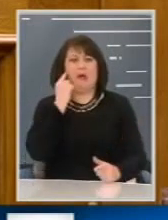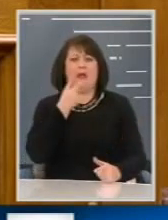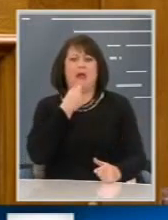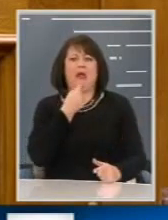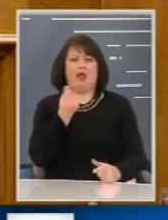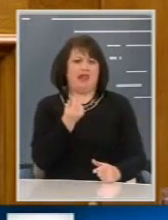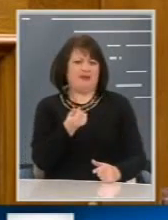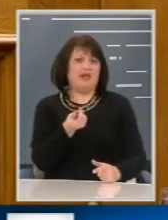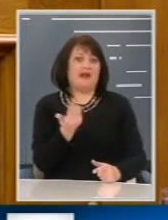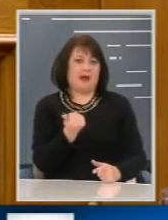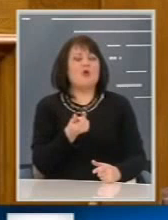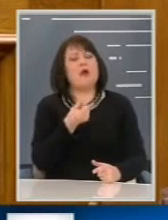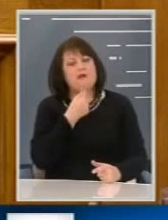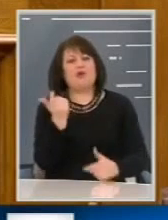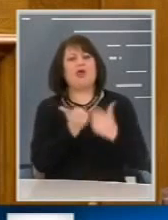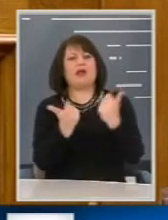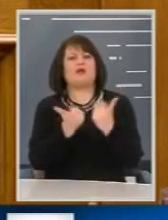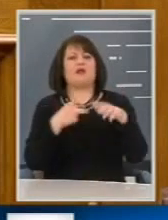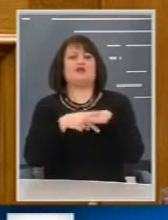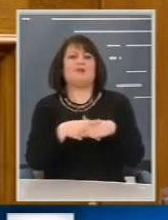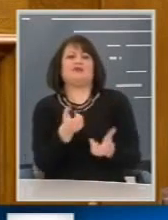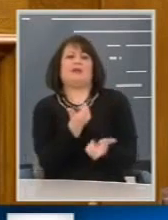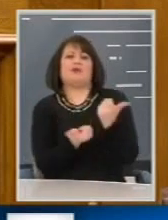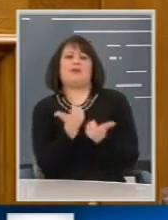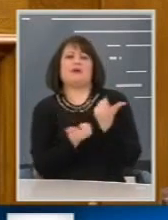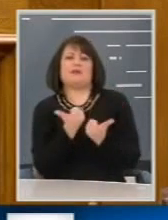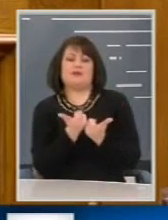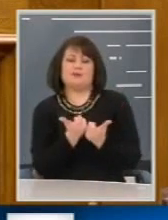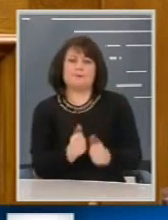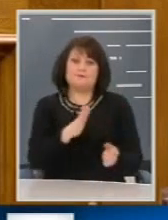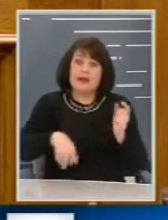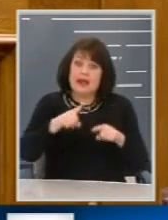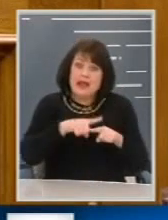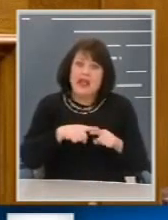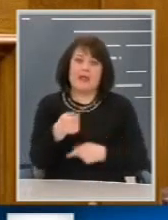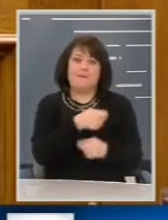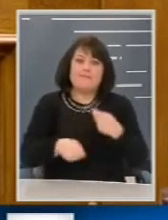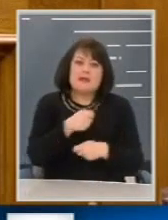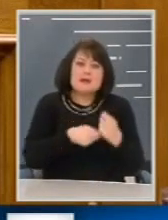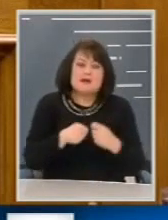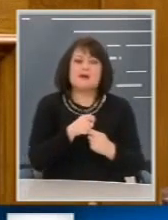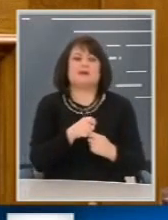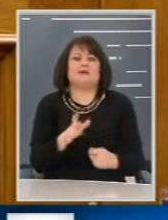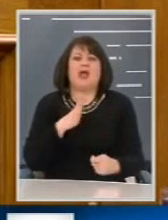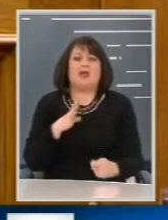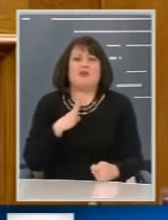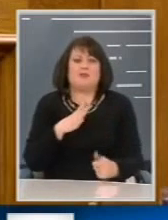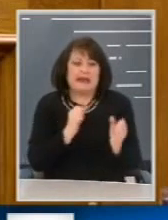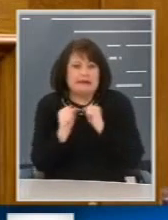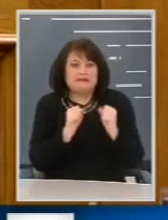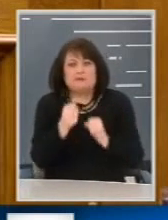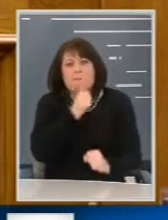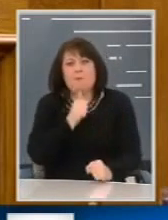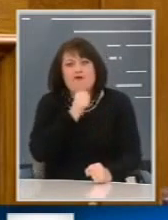δανεισμό. Ενώ ολόκληρη η χώρα, οι επιχειρήσεις, οι άνθρωποι της παραγωγής δοκιμάζονταν από την κρίση,